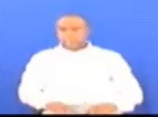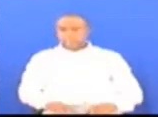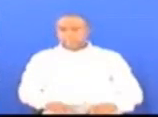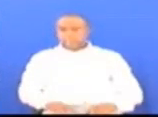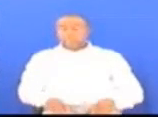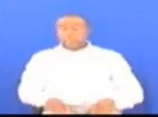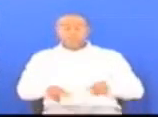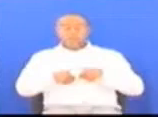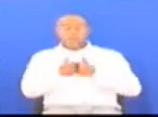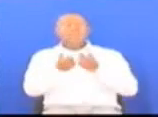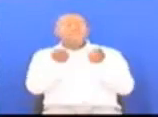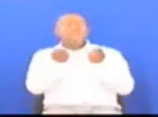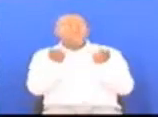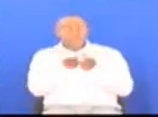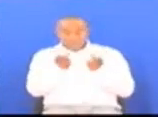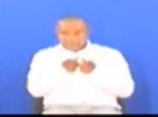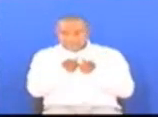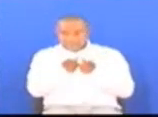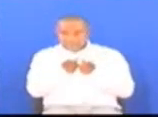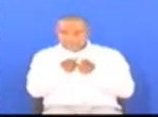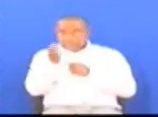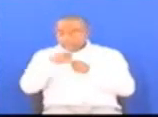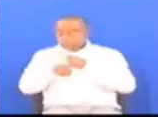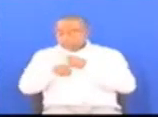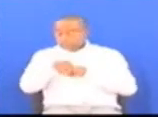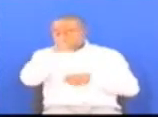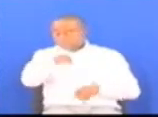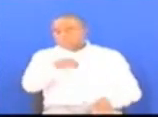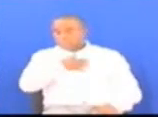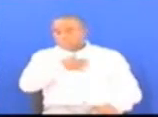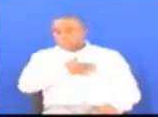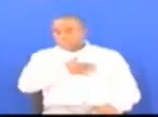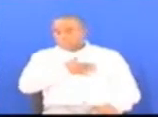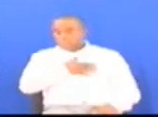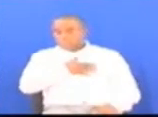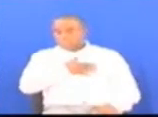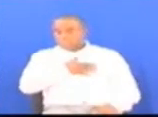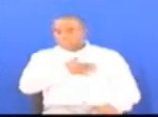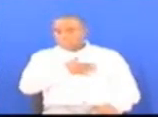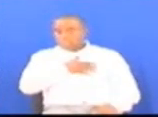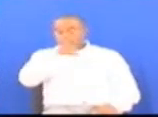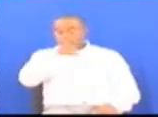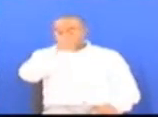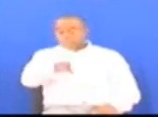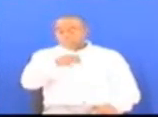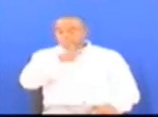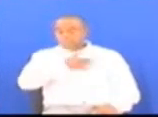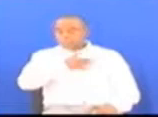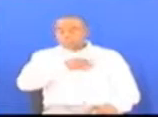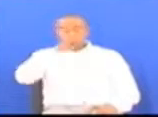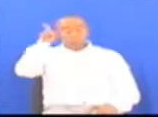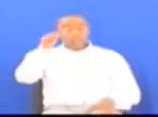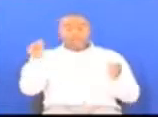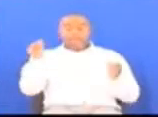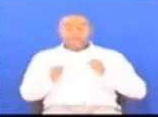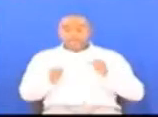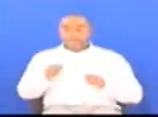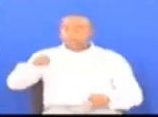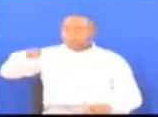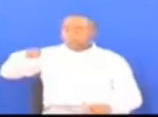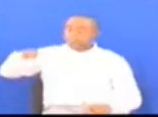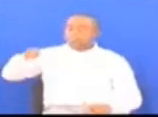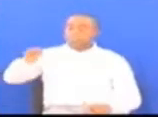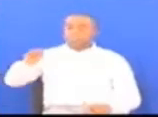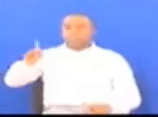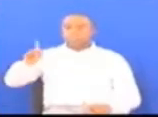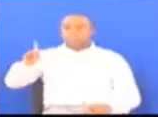Lakini vile vile niende sasa kwenye jimbo langu, jimbo la wananchi wa Makambaku ambao nawapenda sana